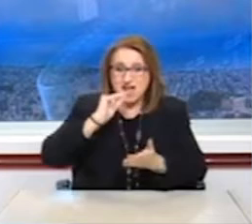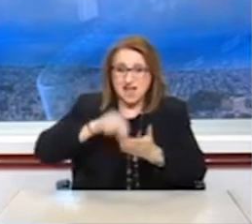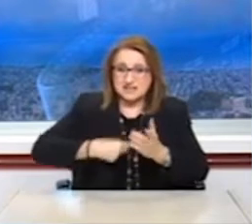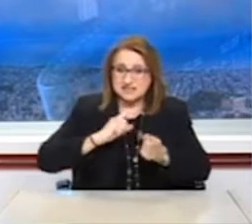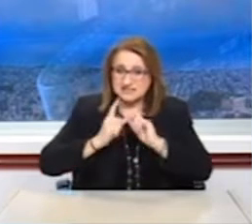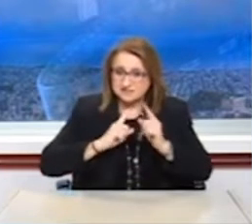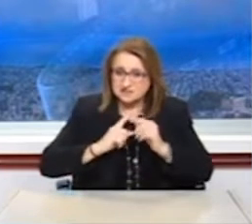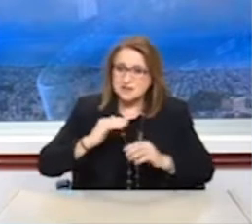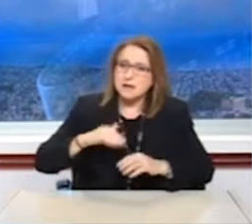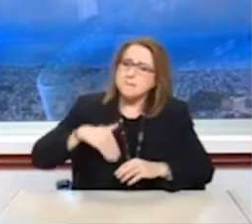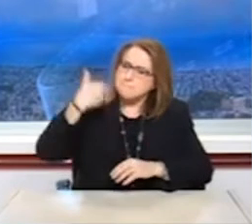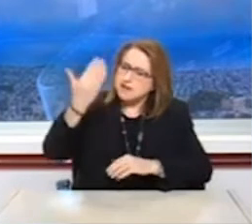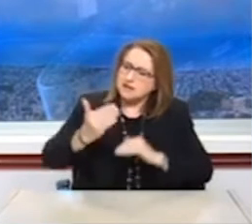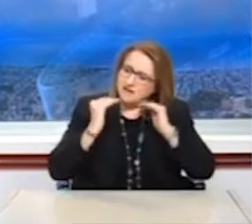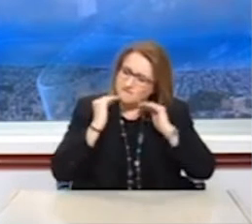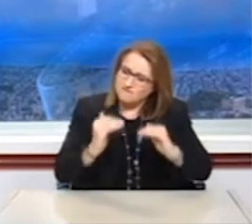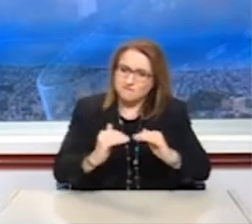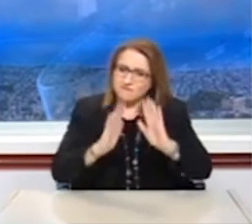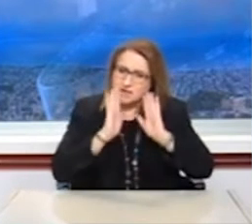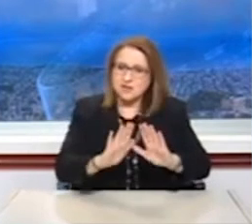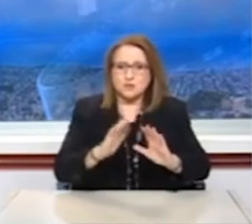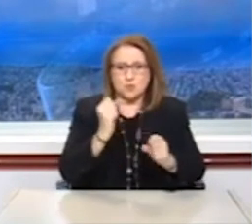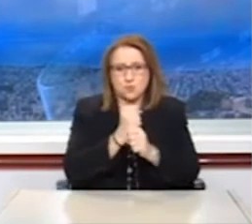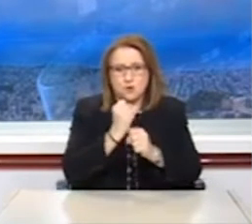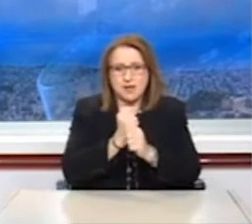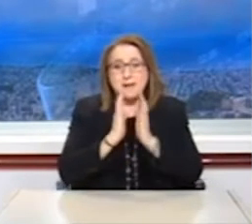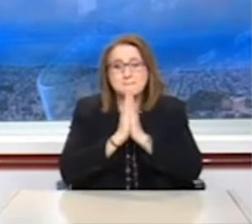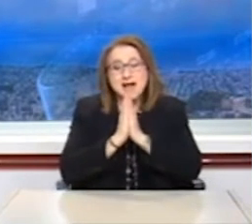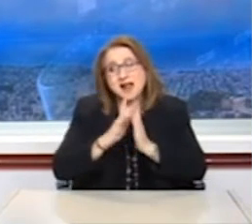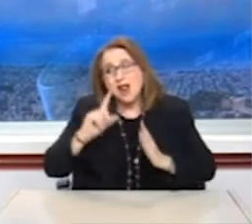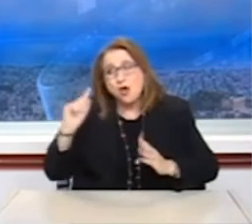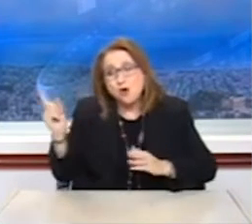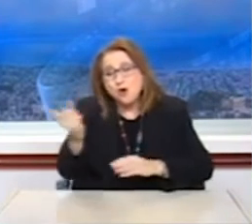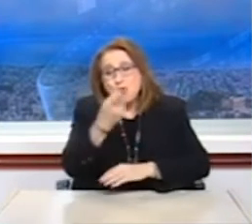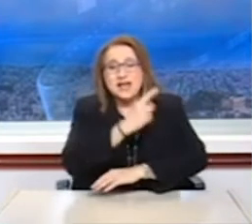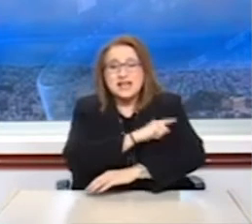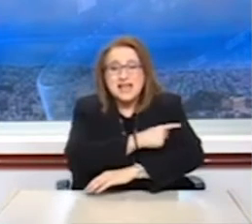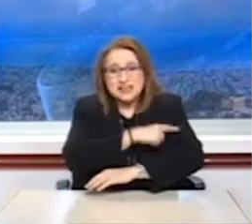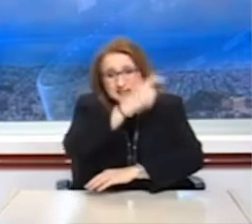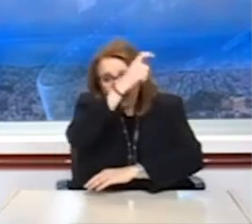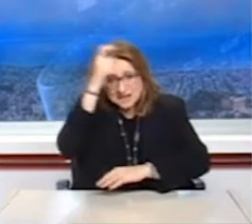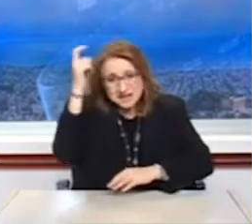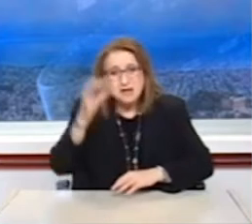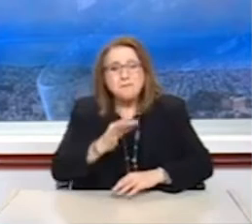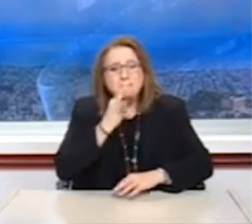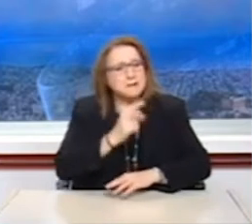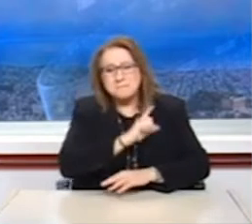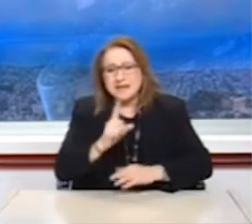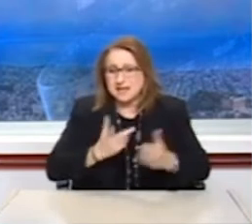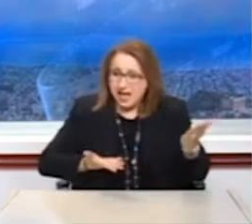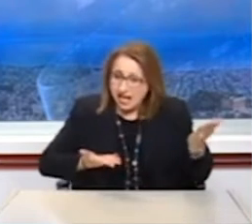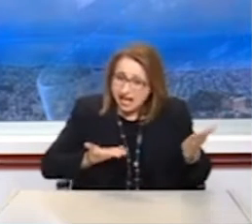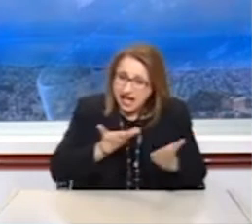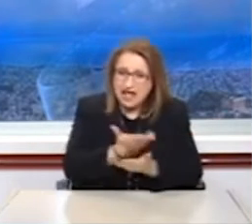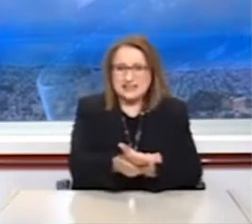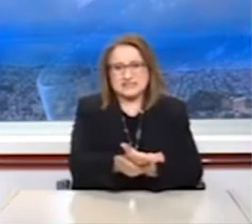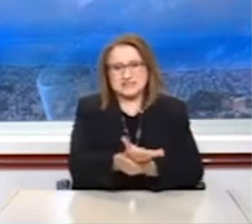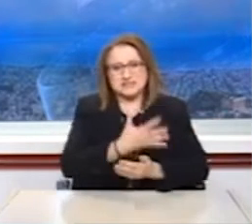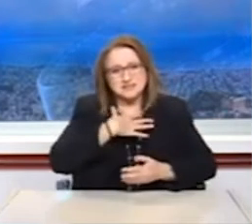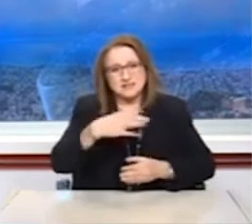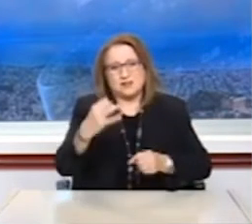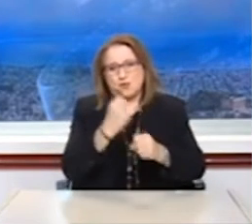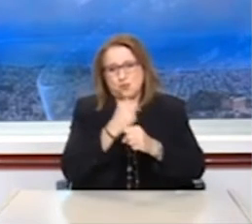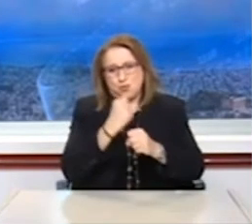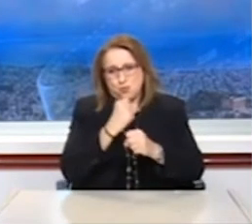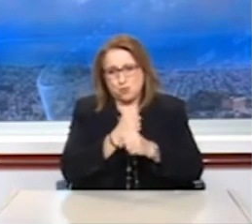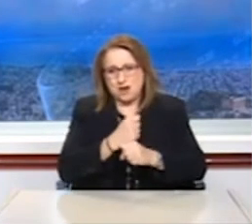παραμείνουν στο σύστημα υγείας. Θα κάνουμε ό,τι χρειαστεί. Θα ενεργήσουμε